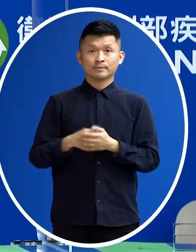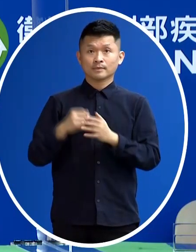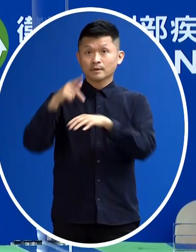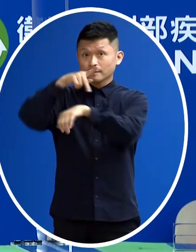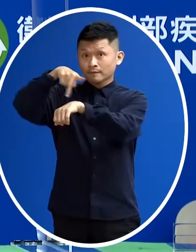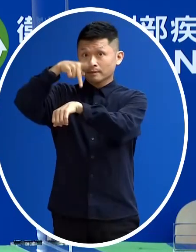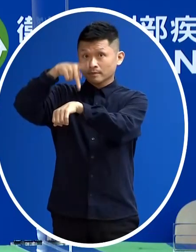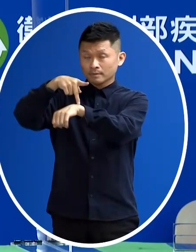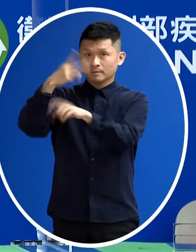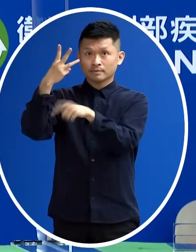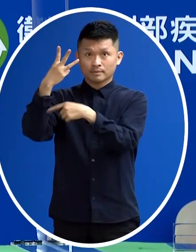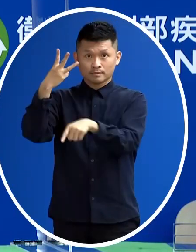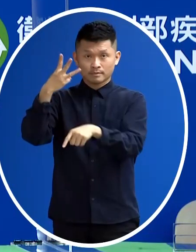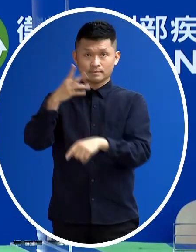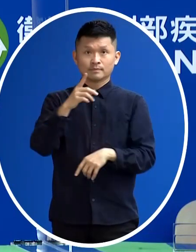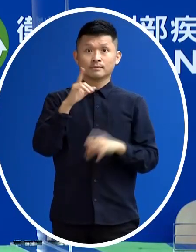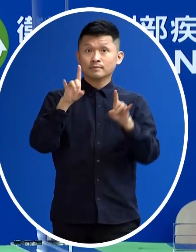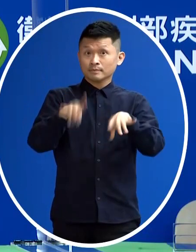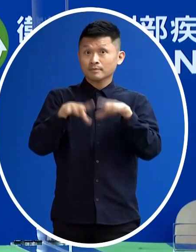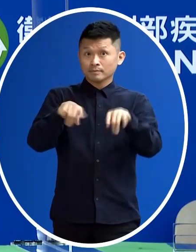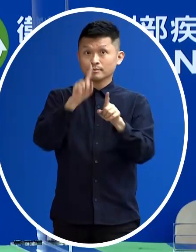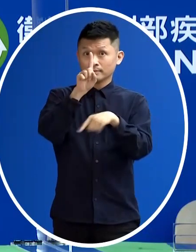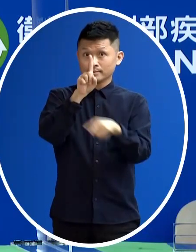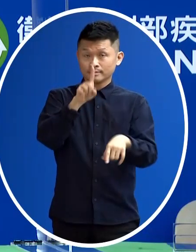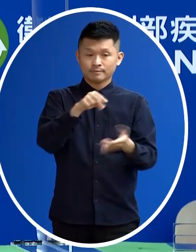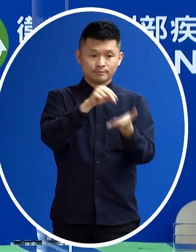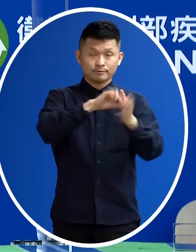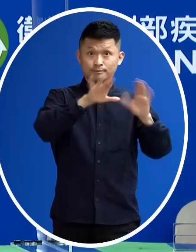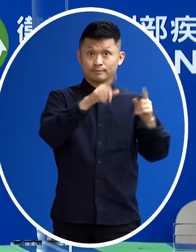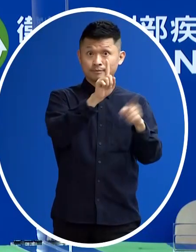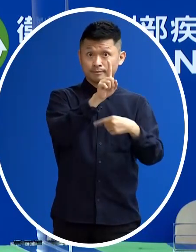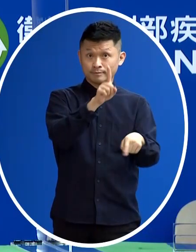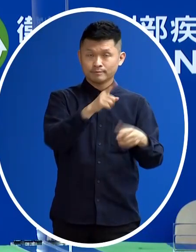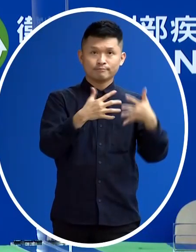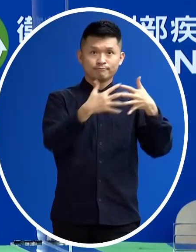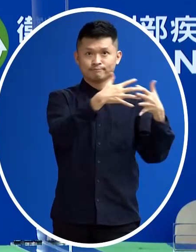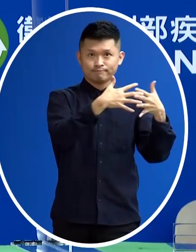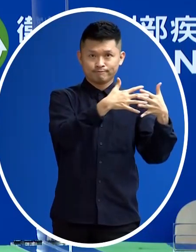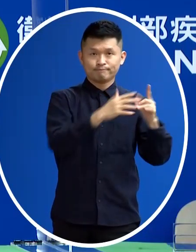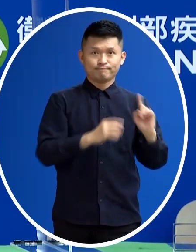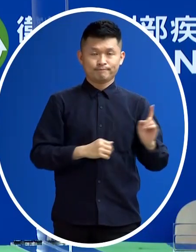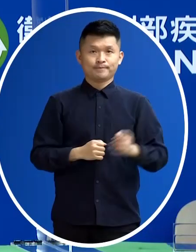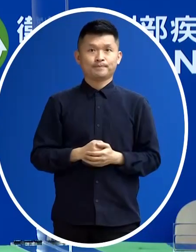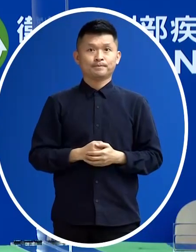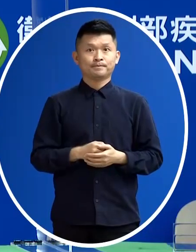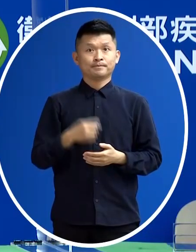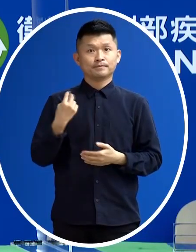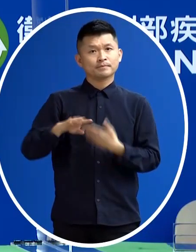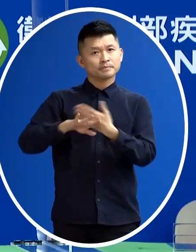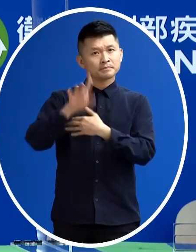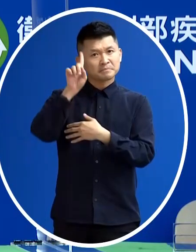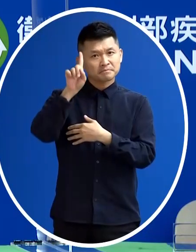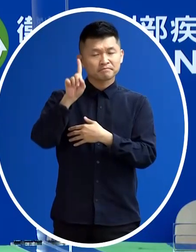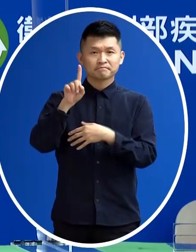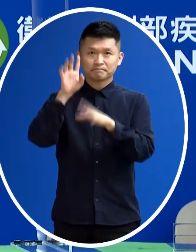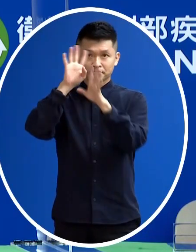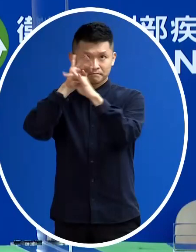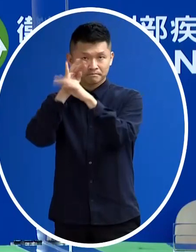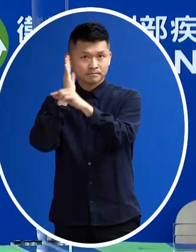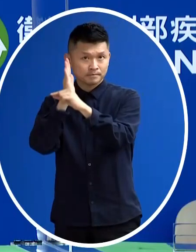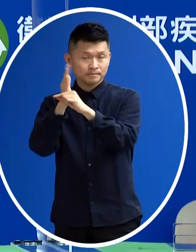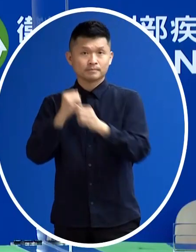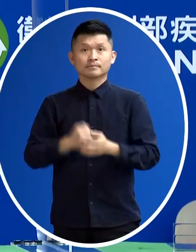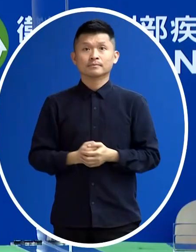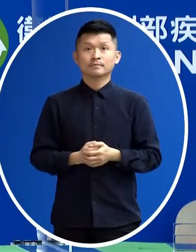宾，一例是澳大利亚，一例印尼，跟美国哦。另外一例在调查中啊，